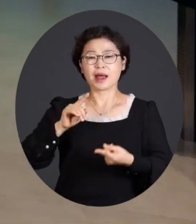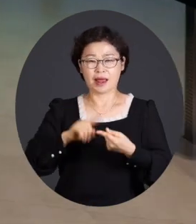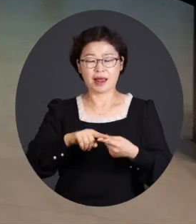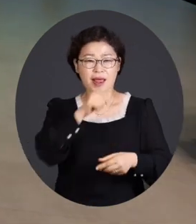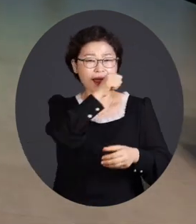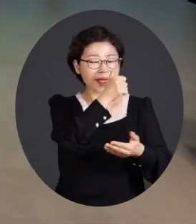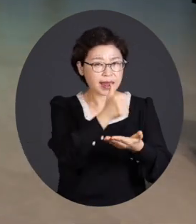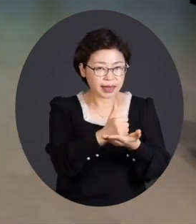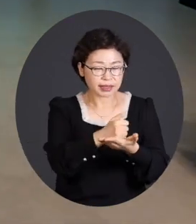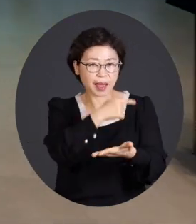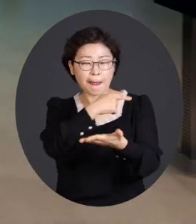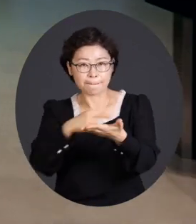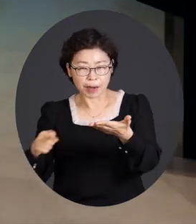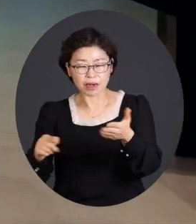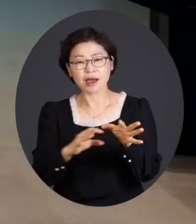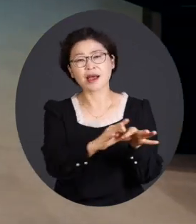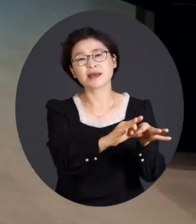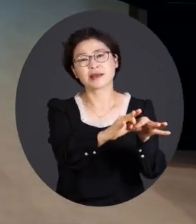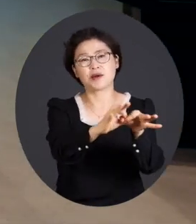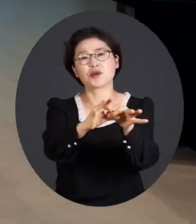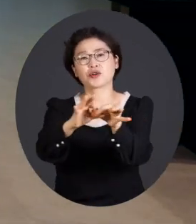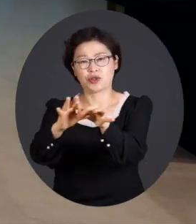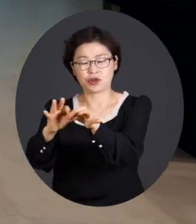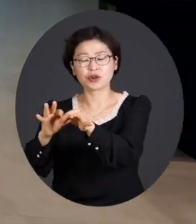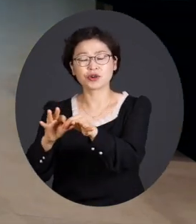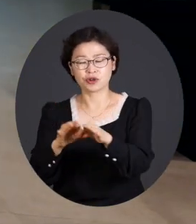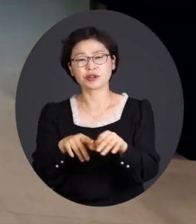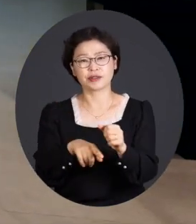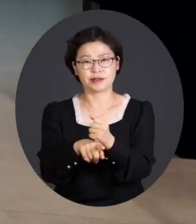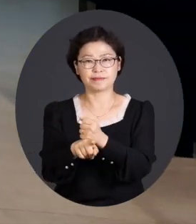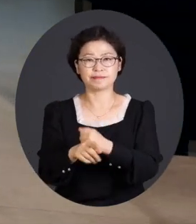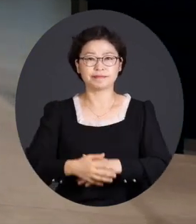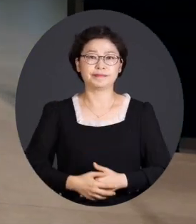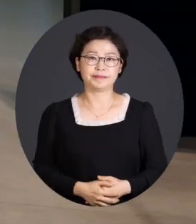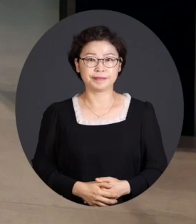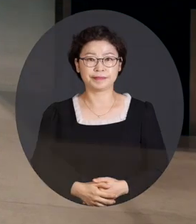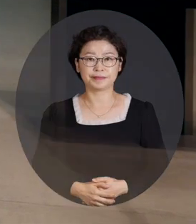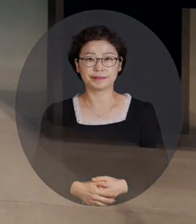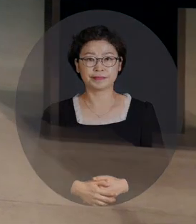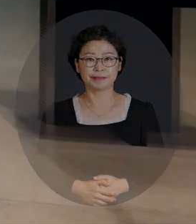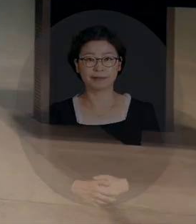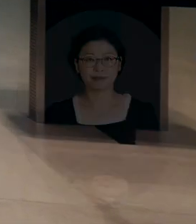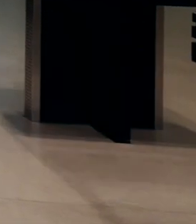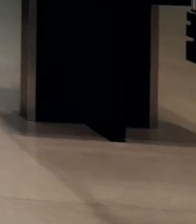궤적으로 가해자와 피해자를 연결하는 의미라고 합니다.